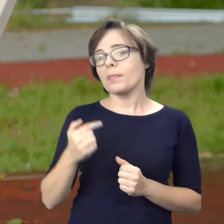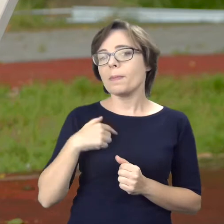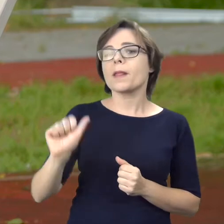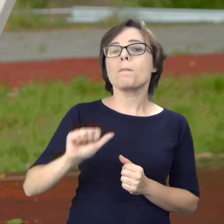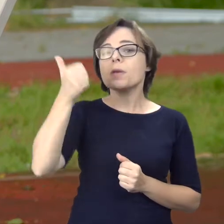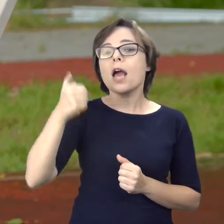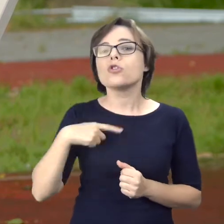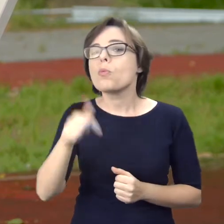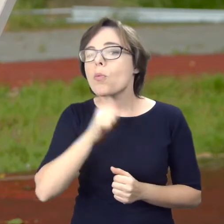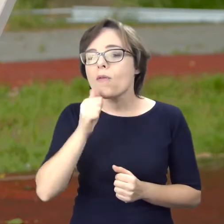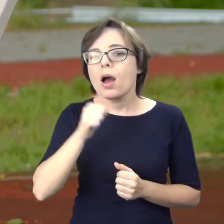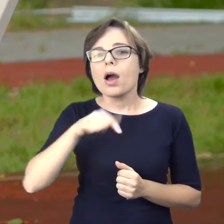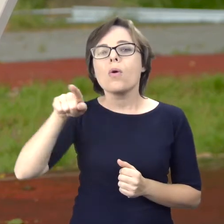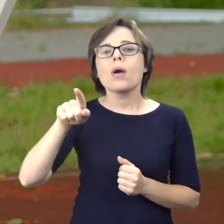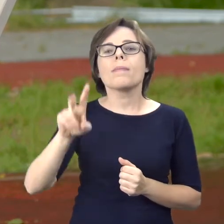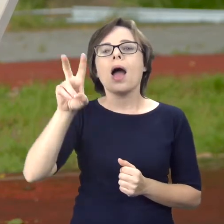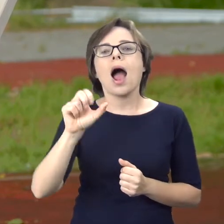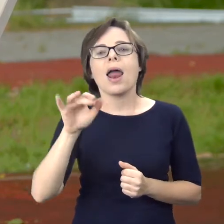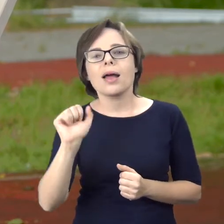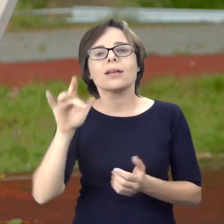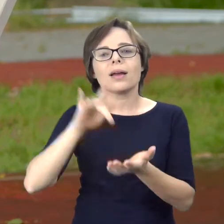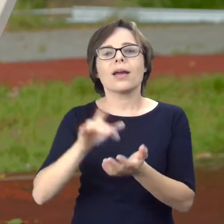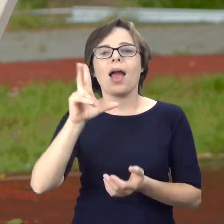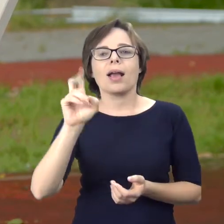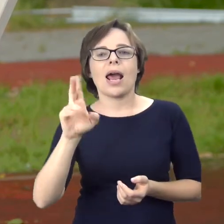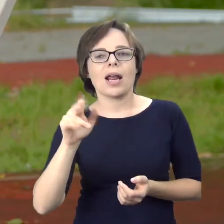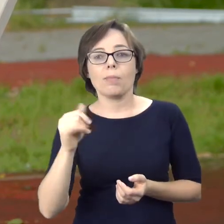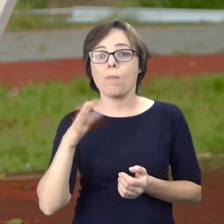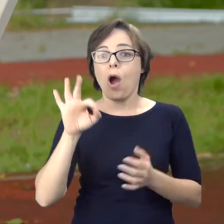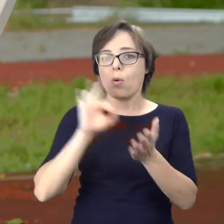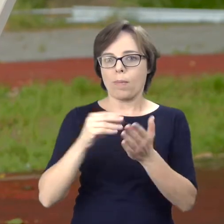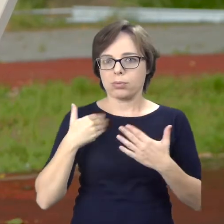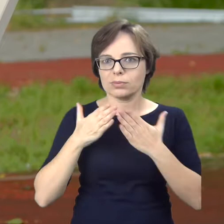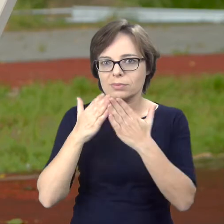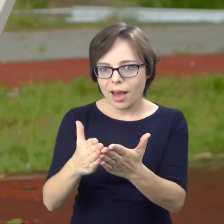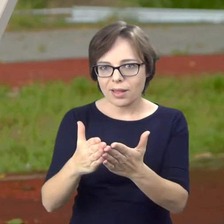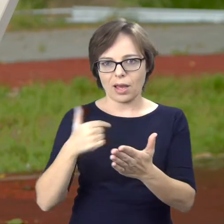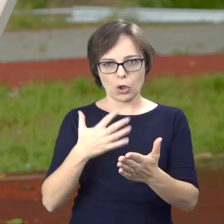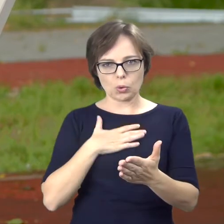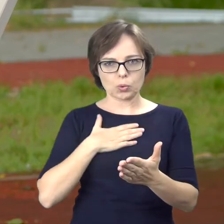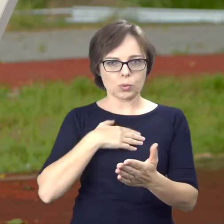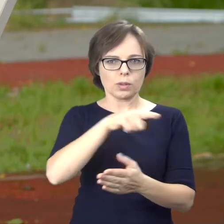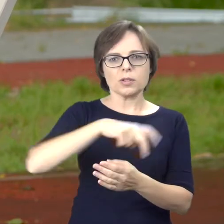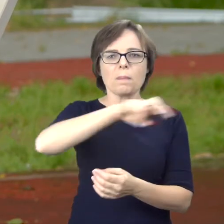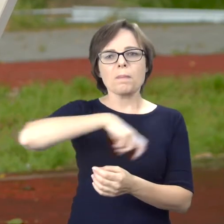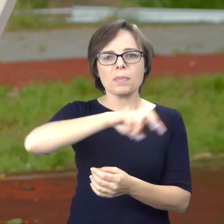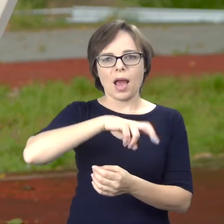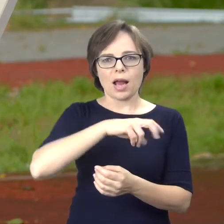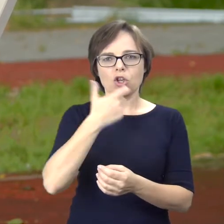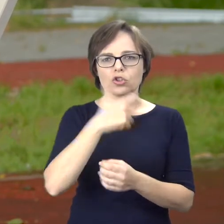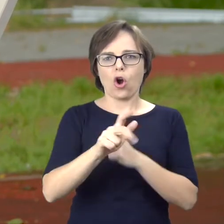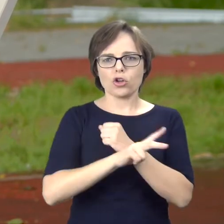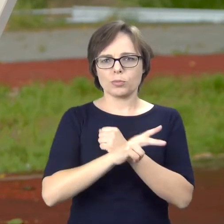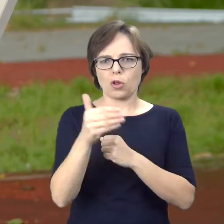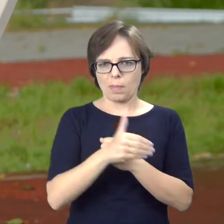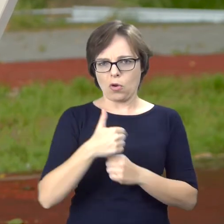challenge'u karaibskiego, bo mieliśmy taki maraton na Morzu Karaibskim na statku, więc w ogóle wydawało mi się, że bieganie po tej pętli takiej